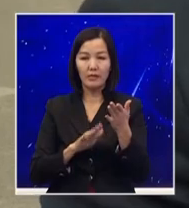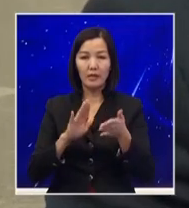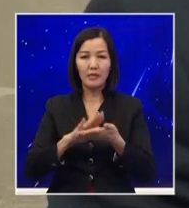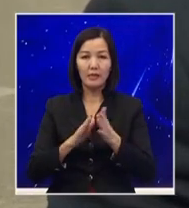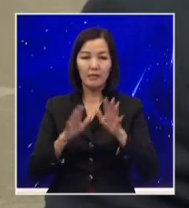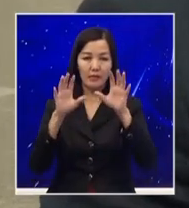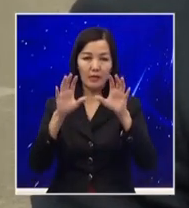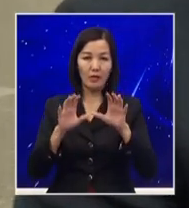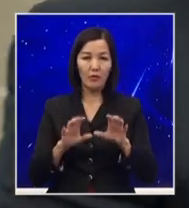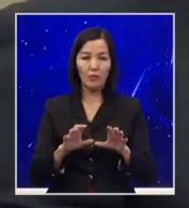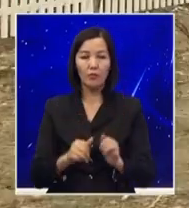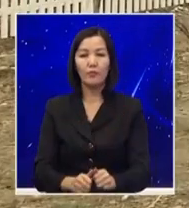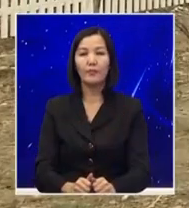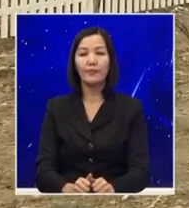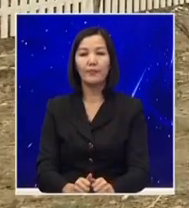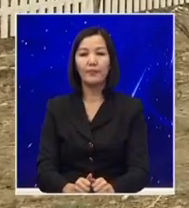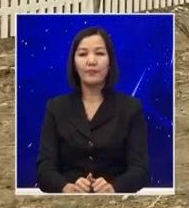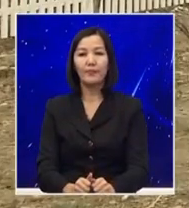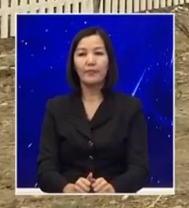согласно законодательству Республики Казахстан.